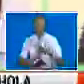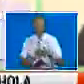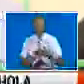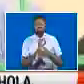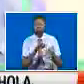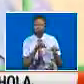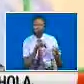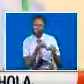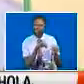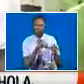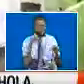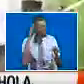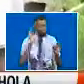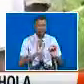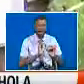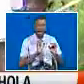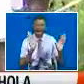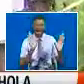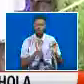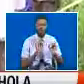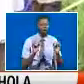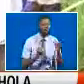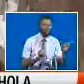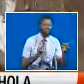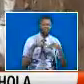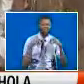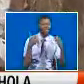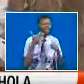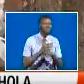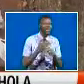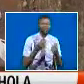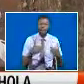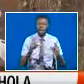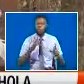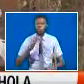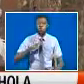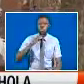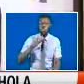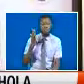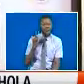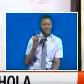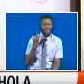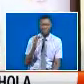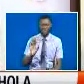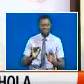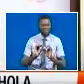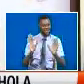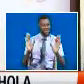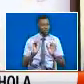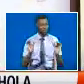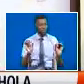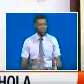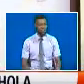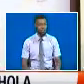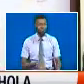dhidi ya Paul Mackenzie katika mauaji ya Shakahola, swala ambalo linasalia kuwa usiku wenye kiza. The intent of the killings